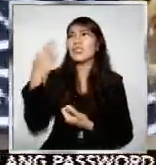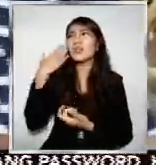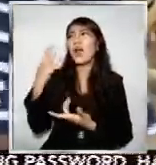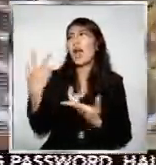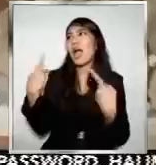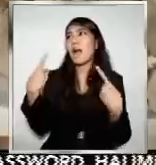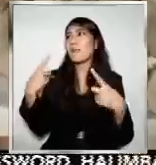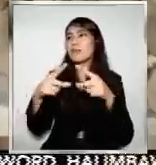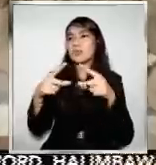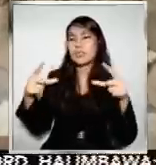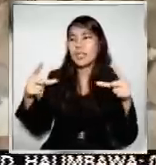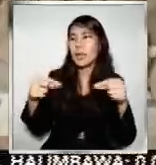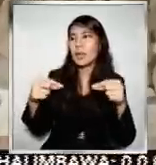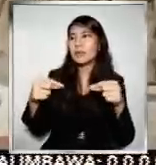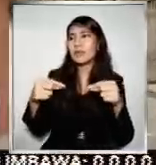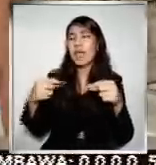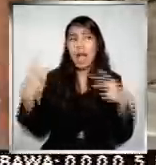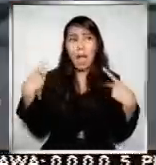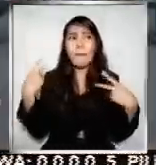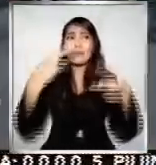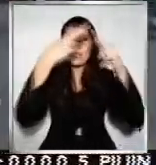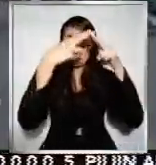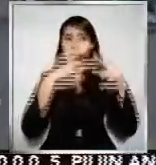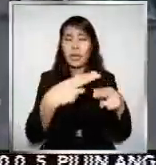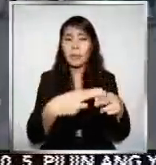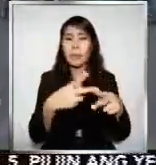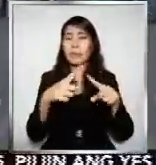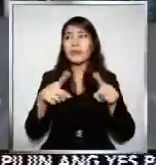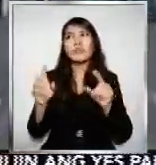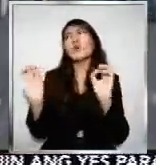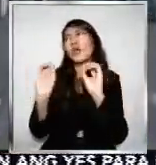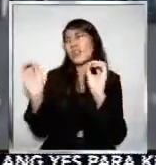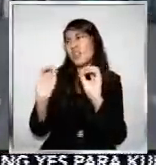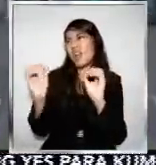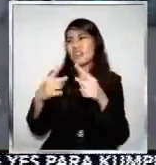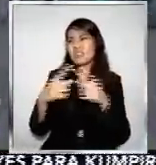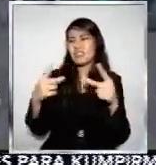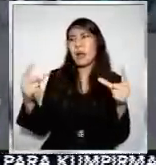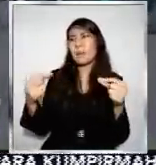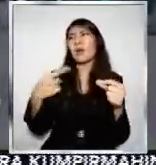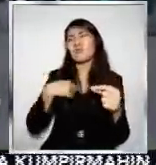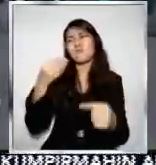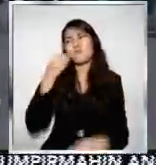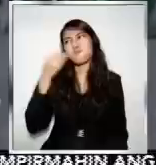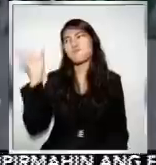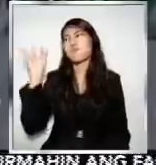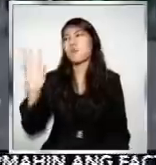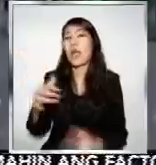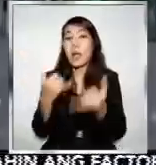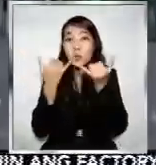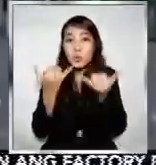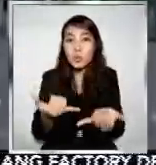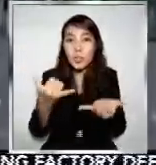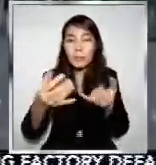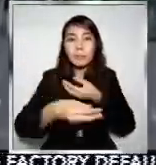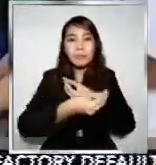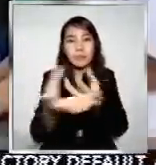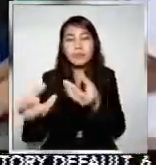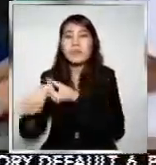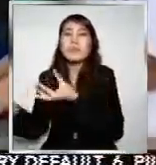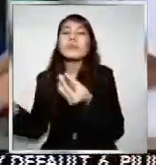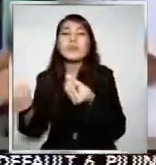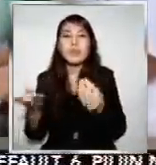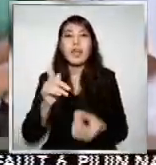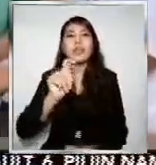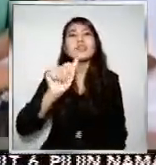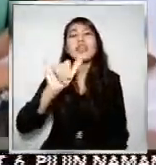nakalista na kami doon. Baka kunin ba yung stub daw? Ngayong araw, puspusan na ang pamamahagi ng ayuda sa bayan ng Taytay. Prioridad din ang mga